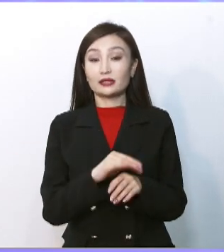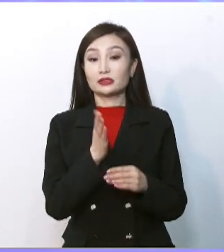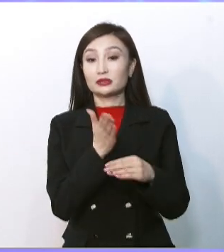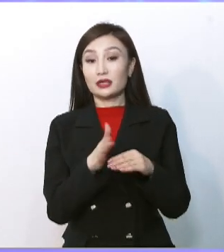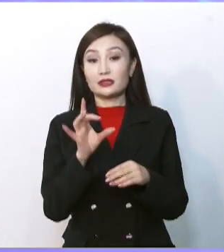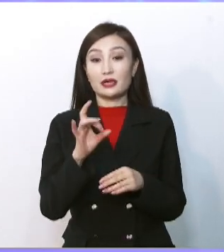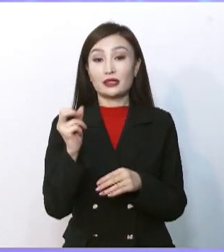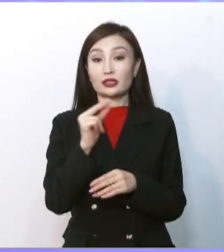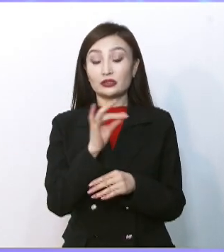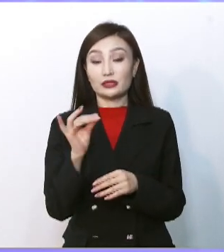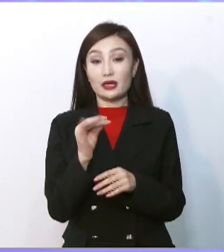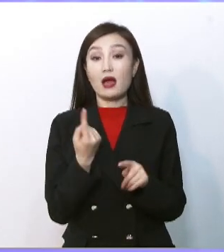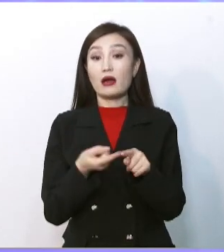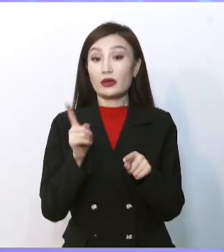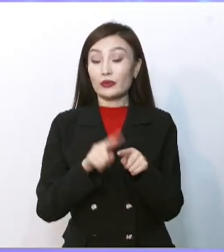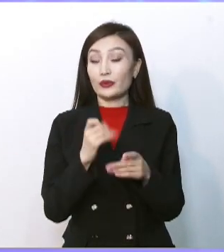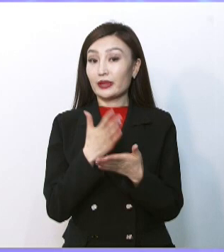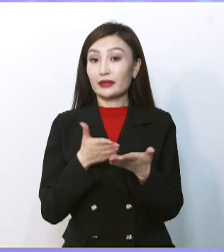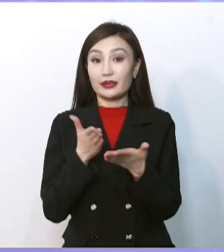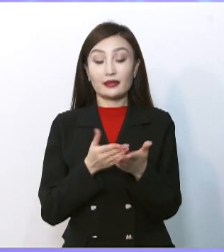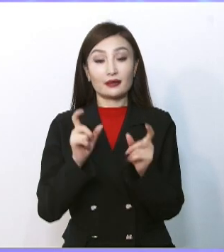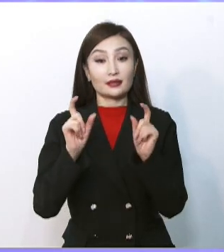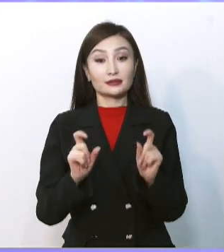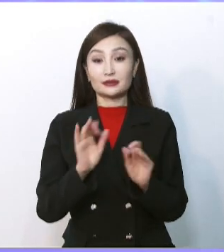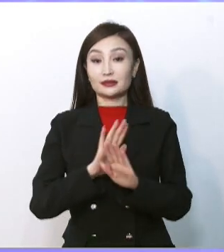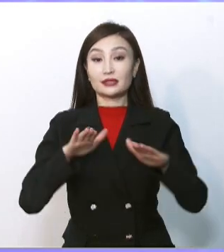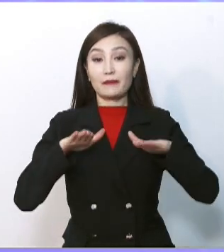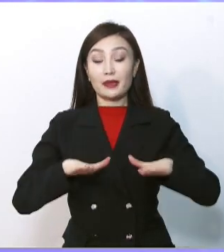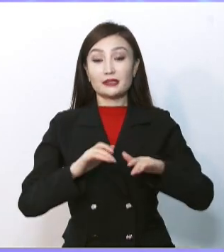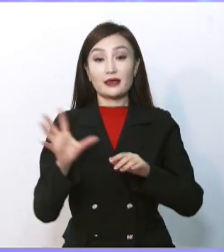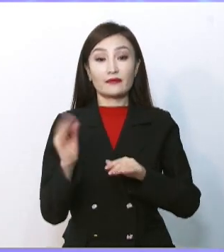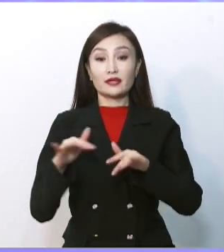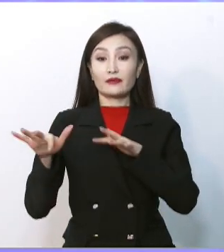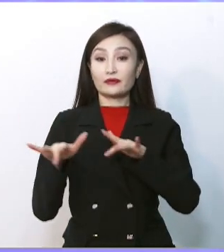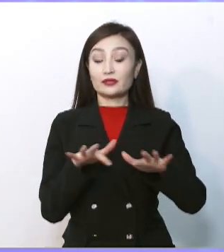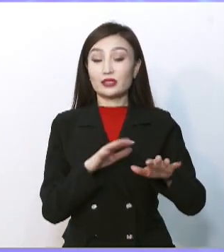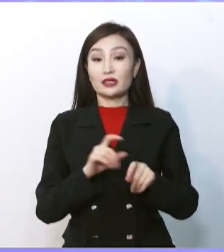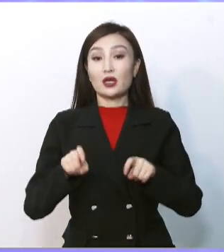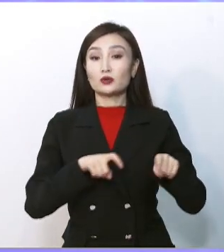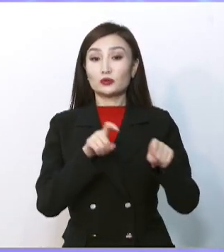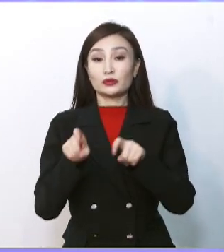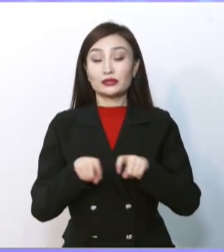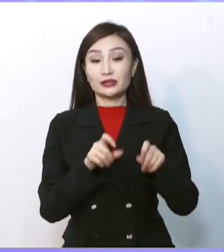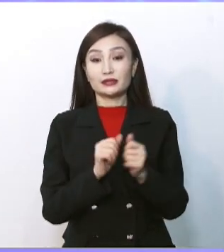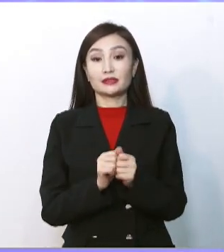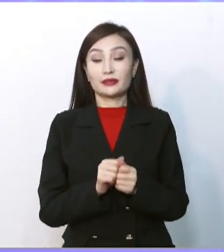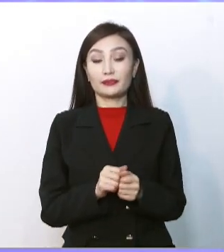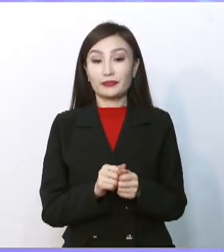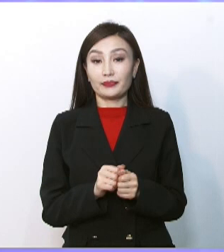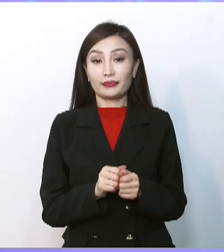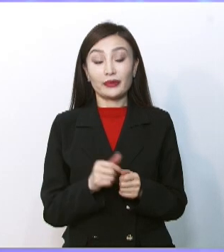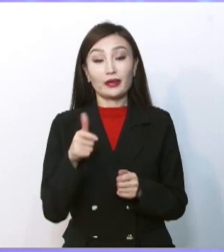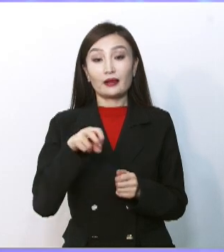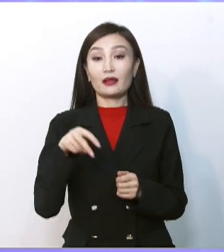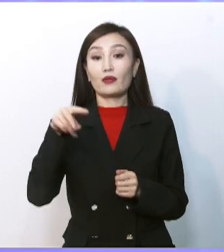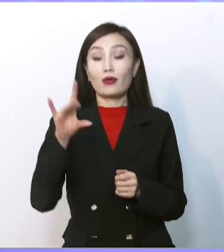часть речи, которая никогда не сидит на месте, вся в движении, суетится, бегает.